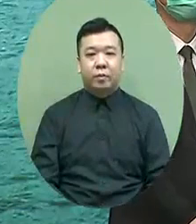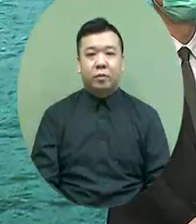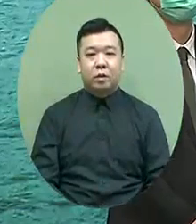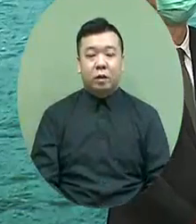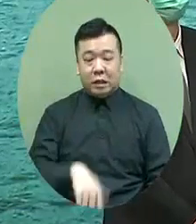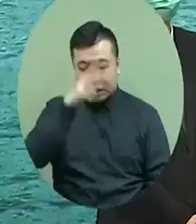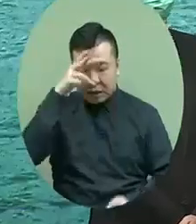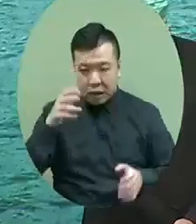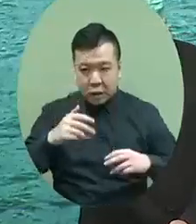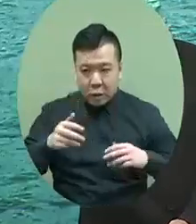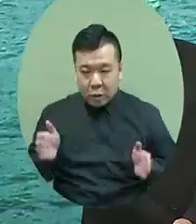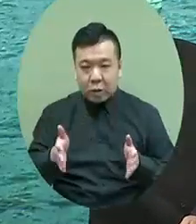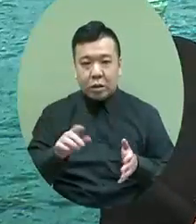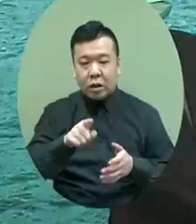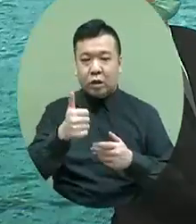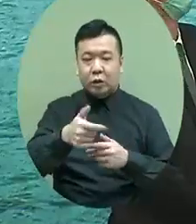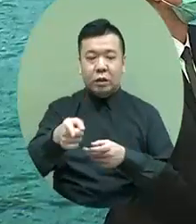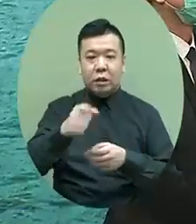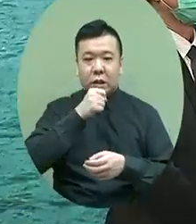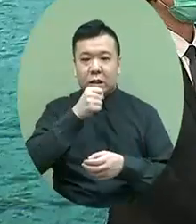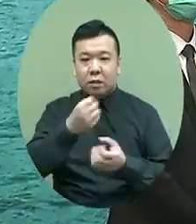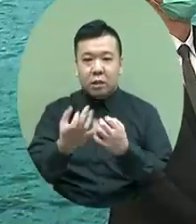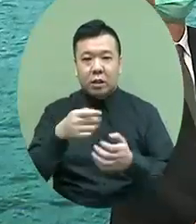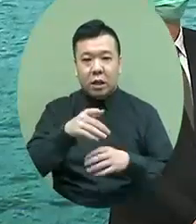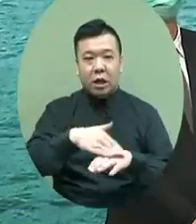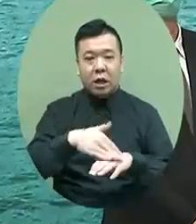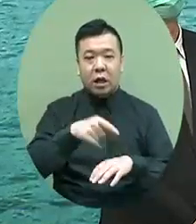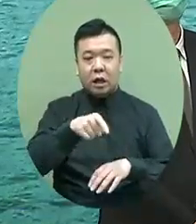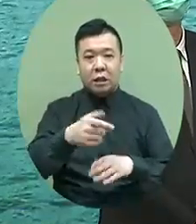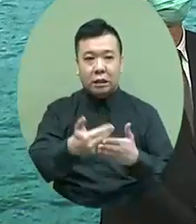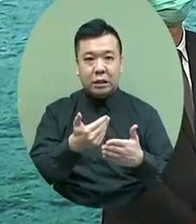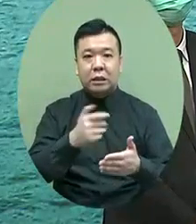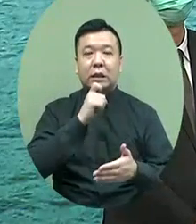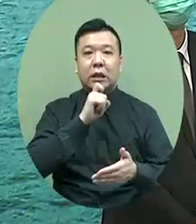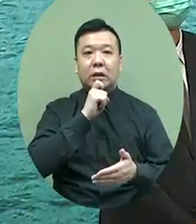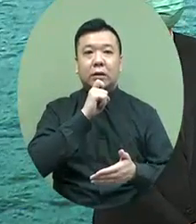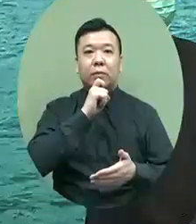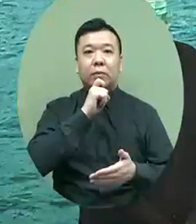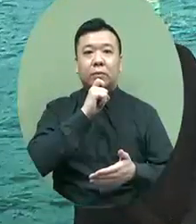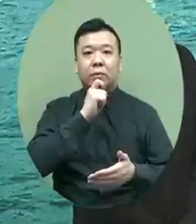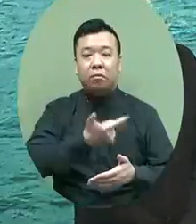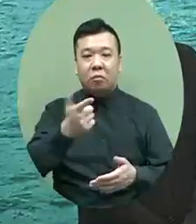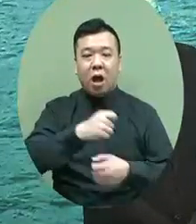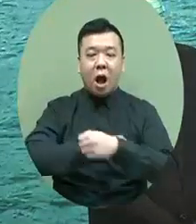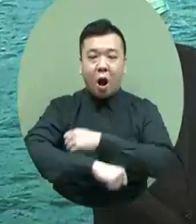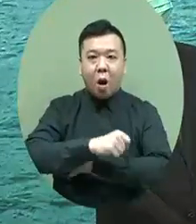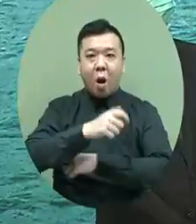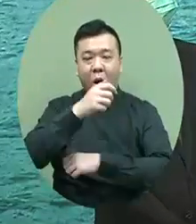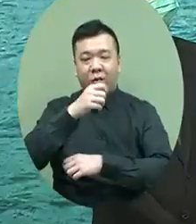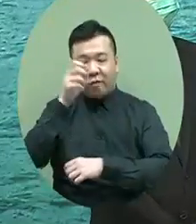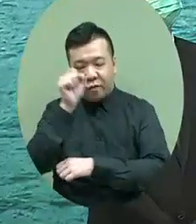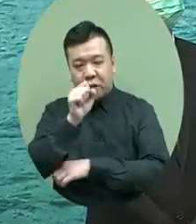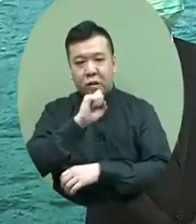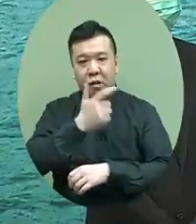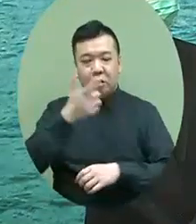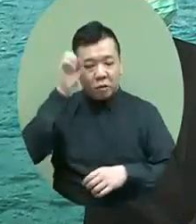最想做嘅政策推動。 都係呢位記者嘅提問。咁對於我之前我哋係都係好多嘅對於